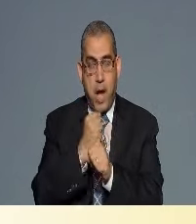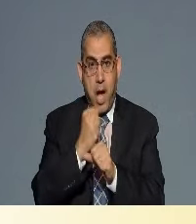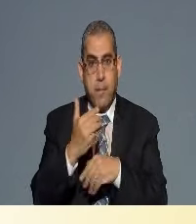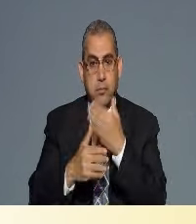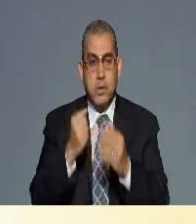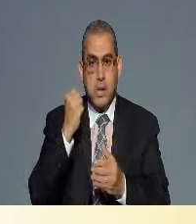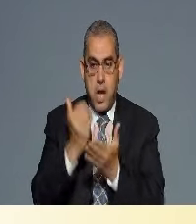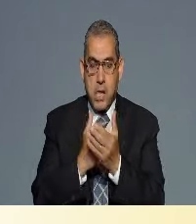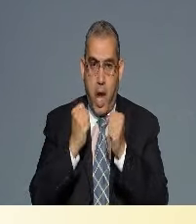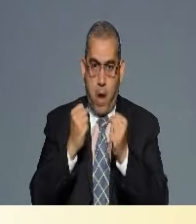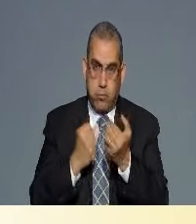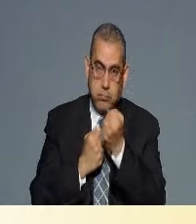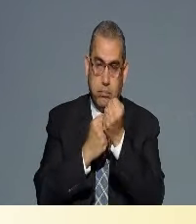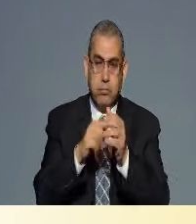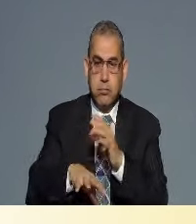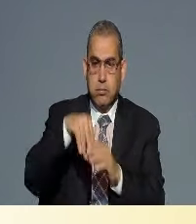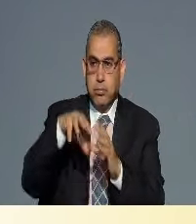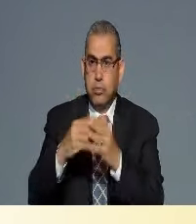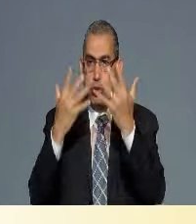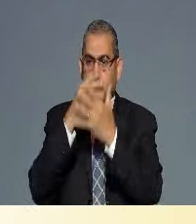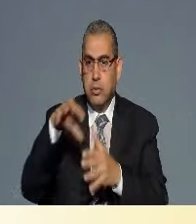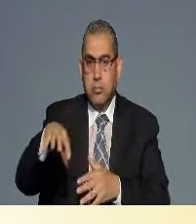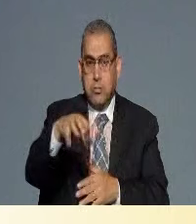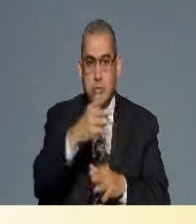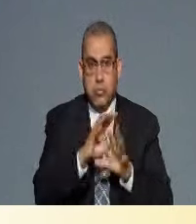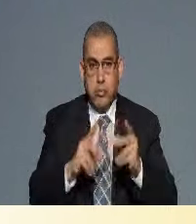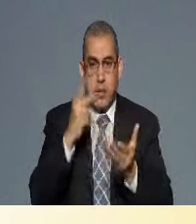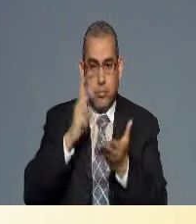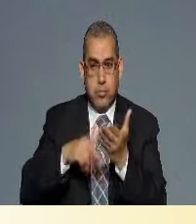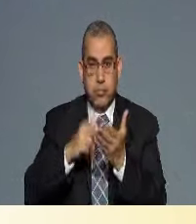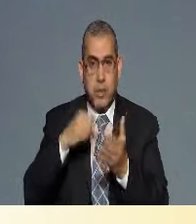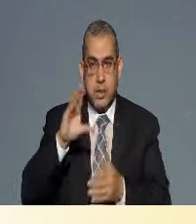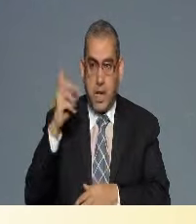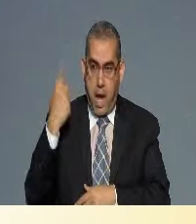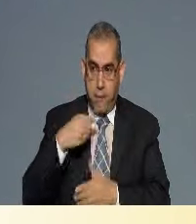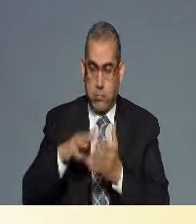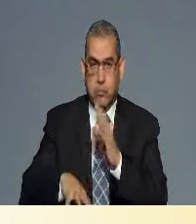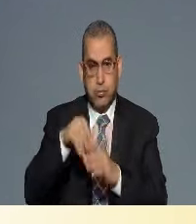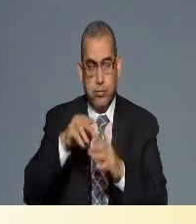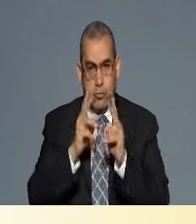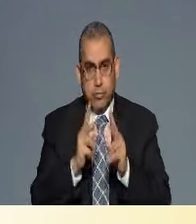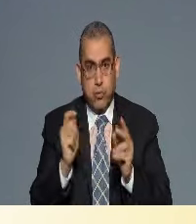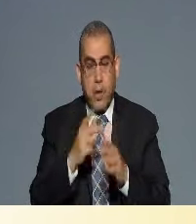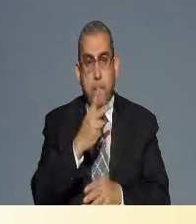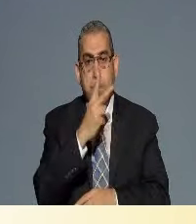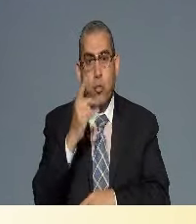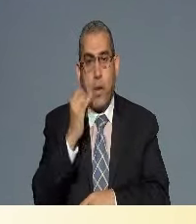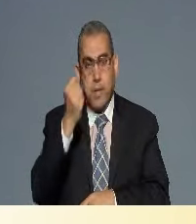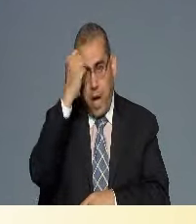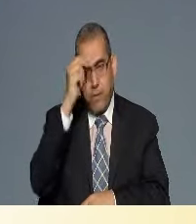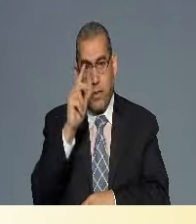جدا لإنشاء كل هذه المصانع بعد التوجيهات اللي بتصدر من فخامتك يا فندم. احنا بنتكلم على 250 ألف طن